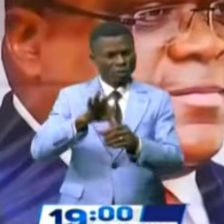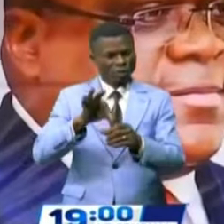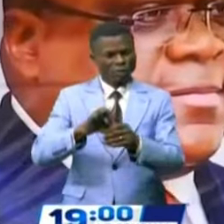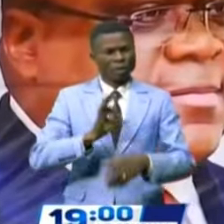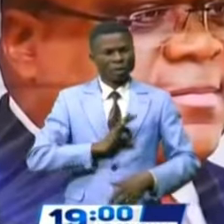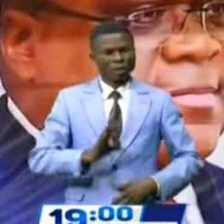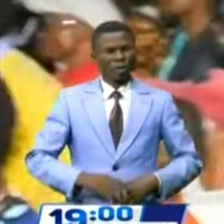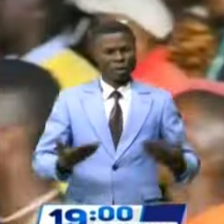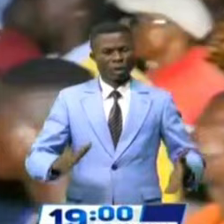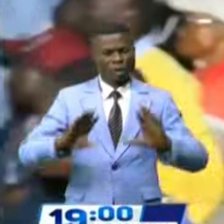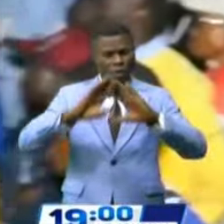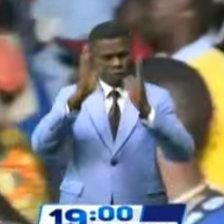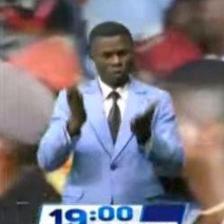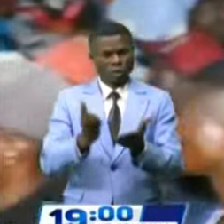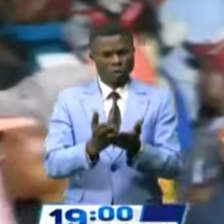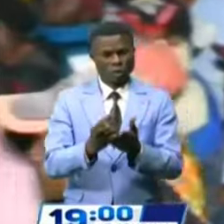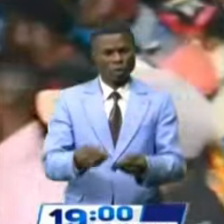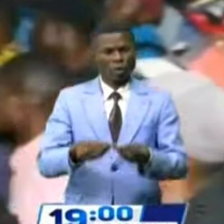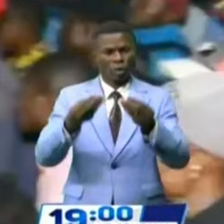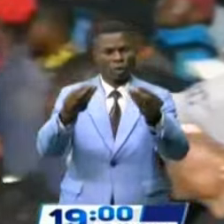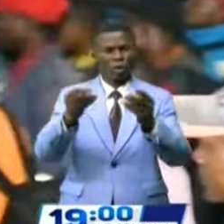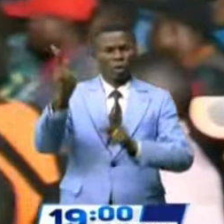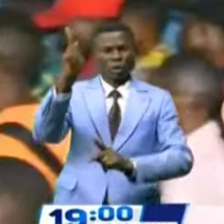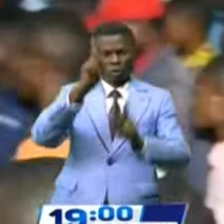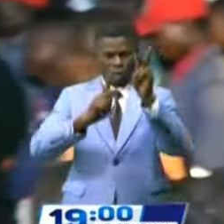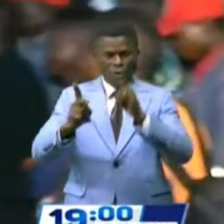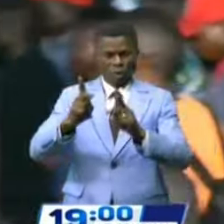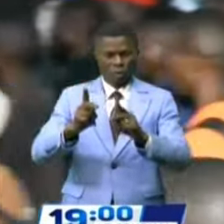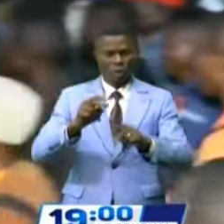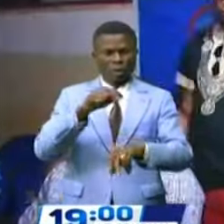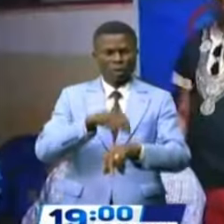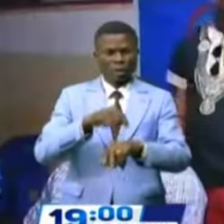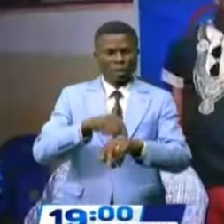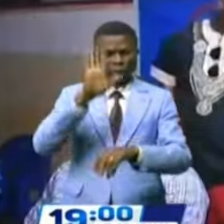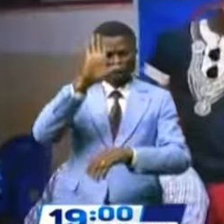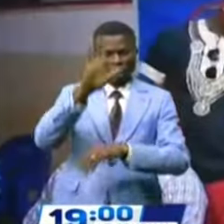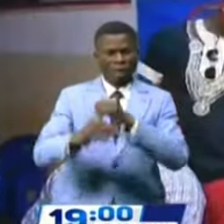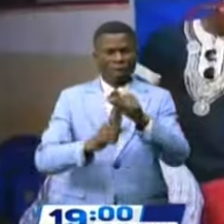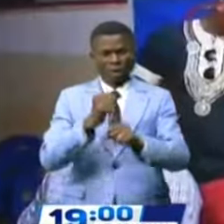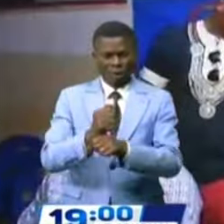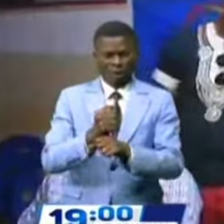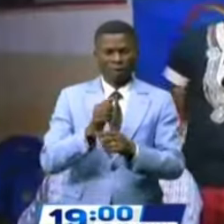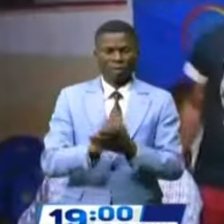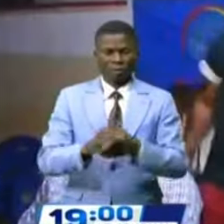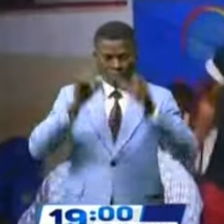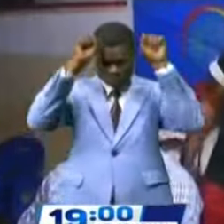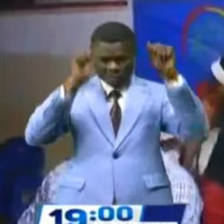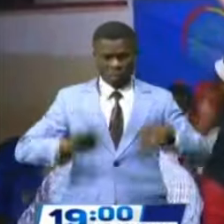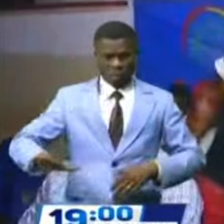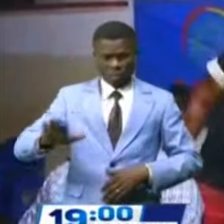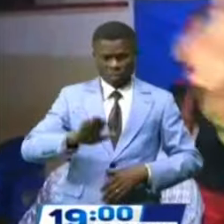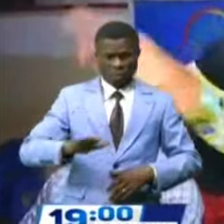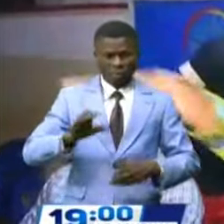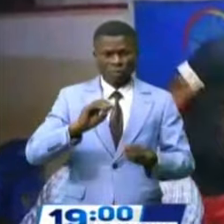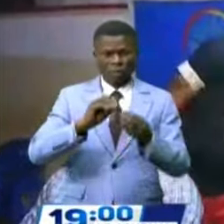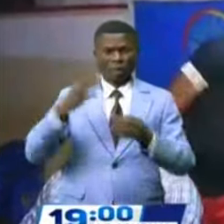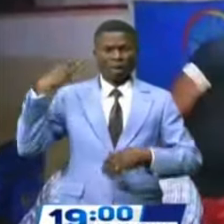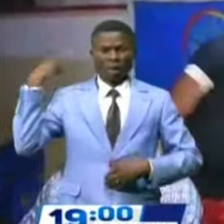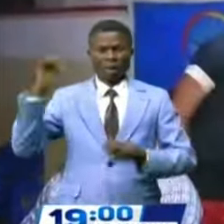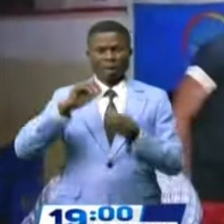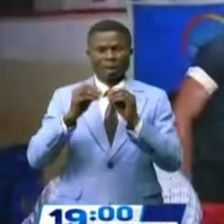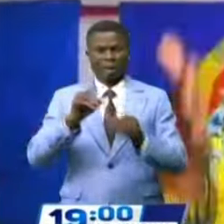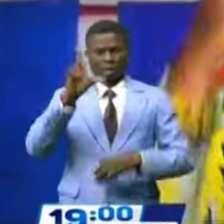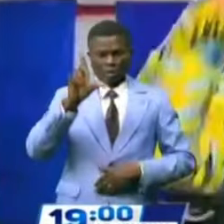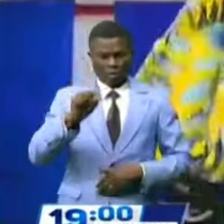Tshisekedi Tshilombo pour tout ce qu'il a donné à la population pendant son premier mandat. Le président de la République, les candidats numéro 20, c'est nous vous